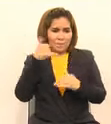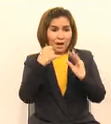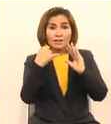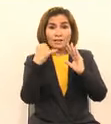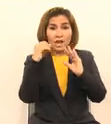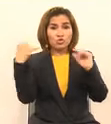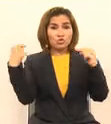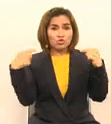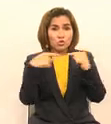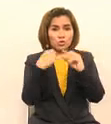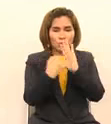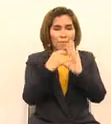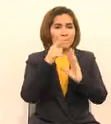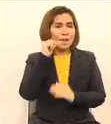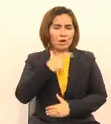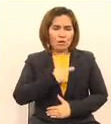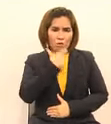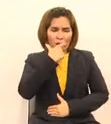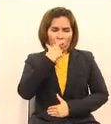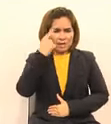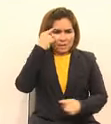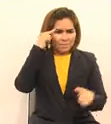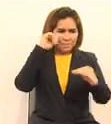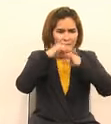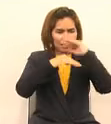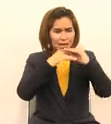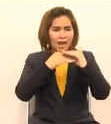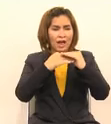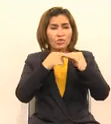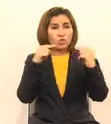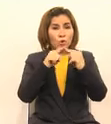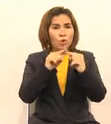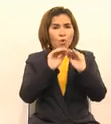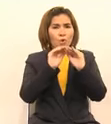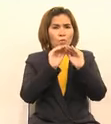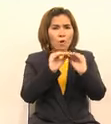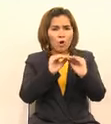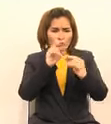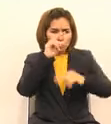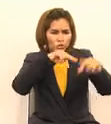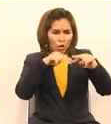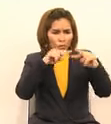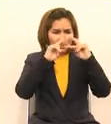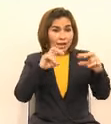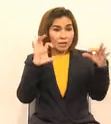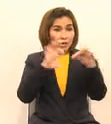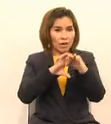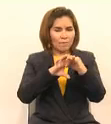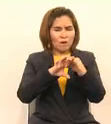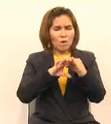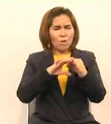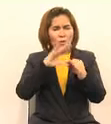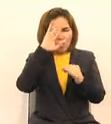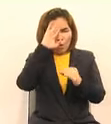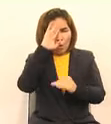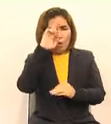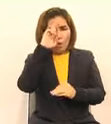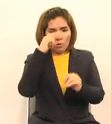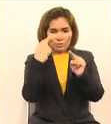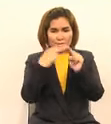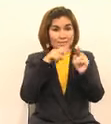จโครงการการรักษาการดูแลการเพาะเชื้อวัณโรคในโรงพยาบาลเพราะฉะนั้นการเป็นว่าในเขตสุขภาพที่1นะ